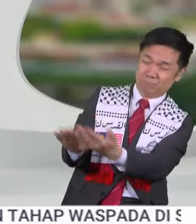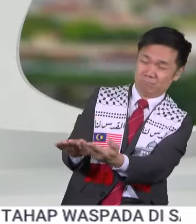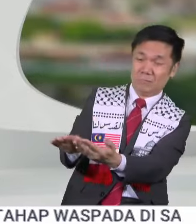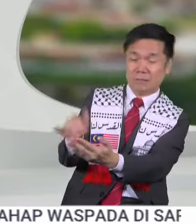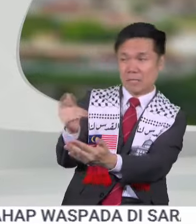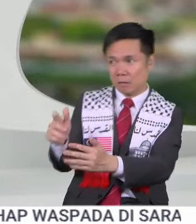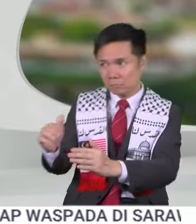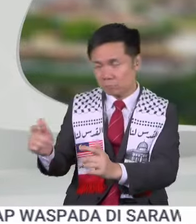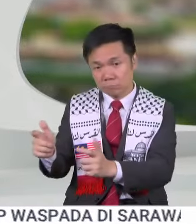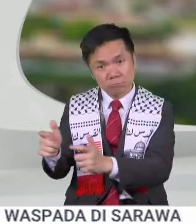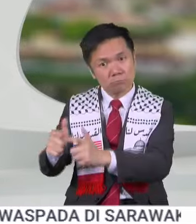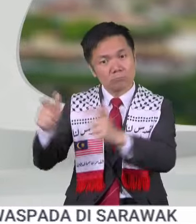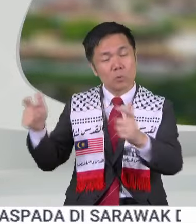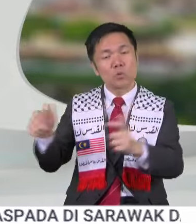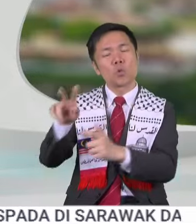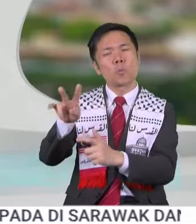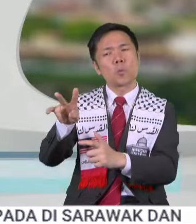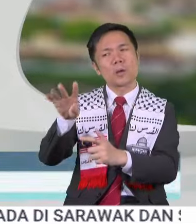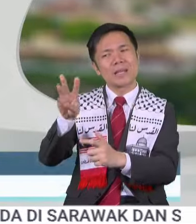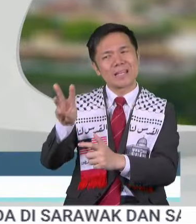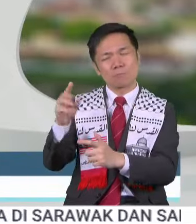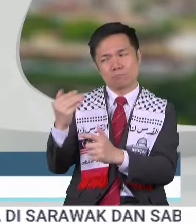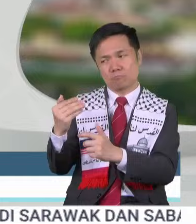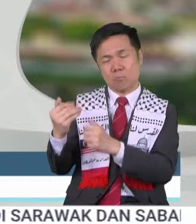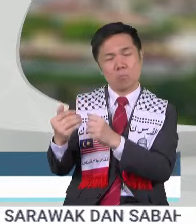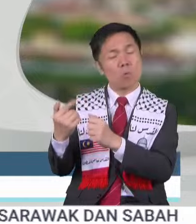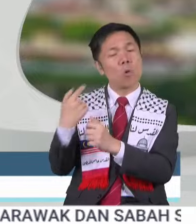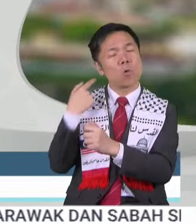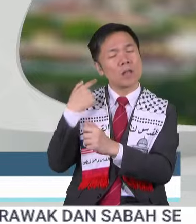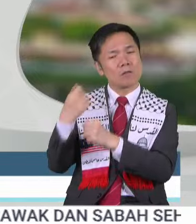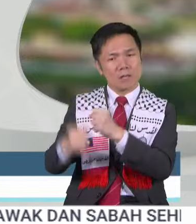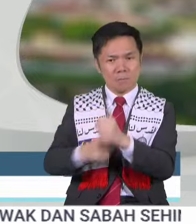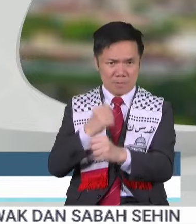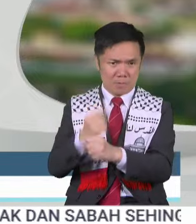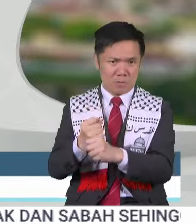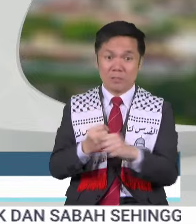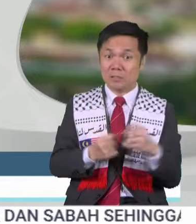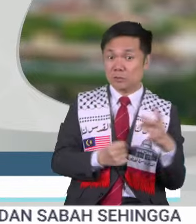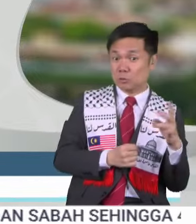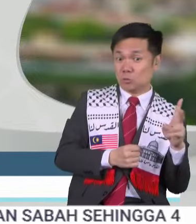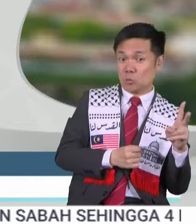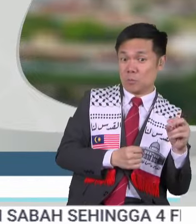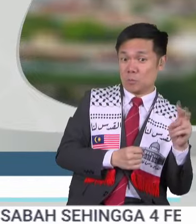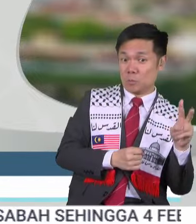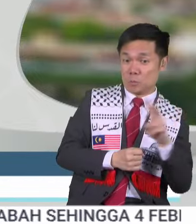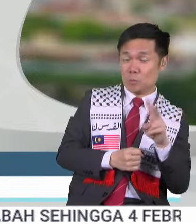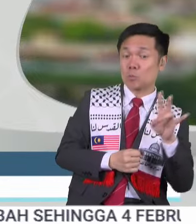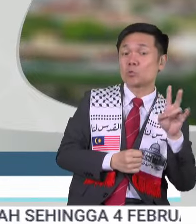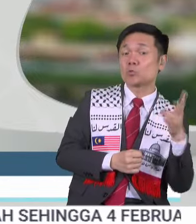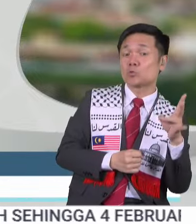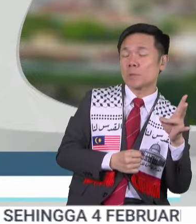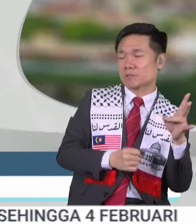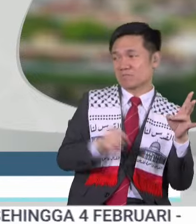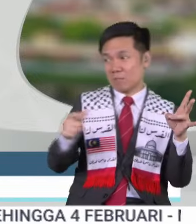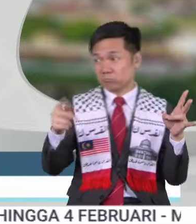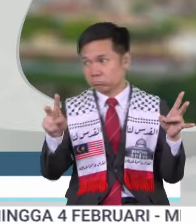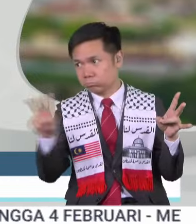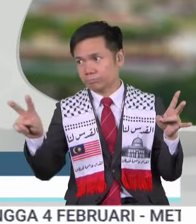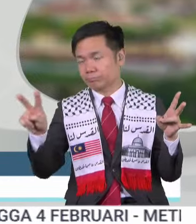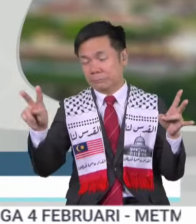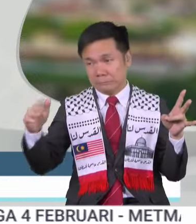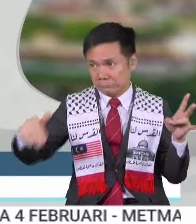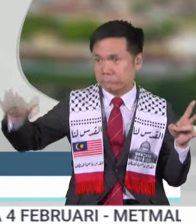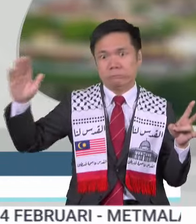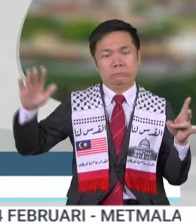meningkat kepada 26 orang tahun lalu berbanding hanya 17 orang pada 2022 ketua polis perak Datuk Seri